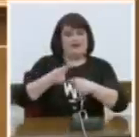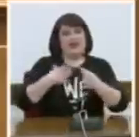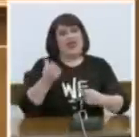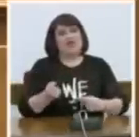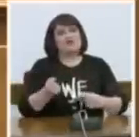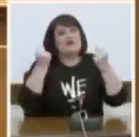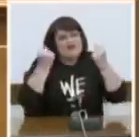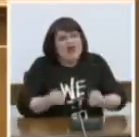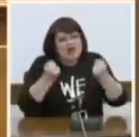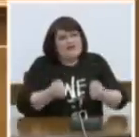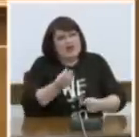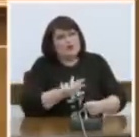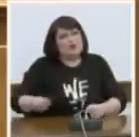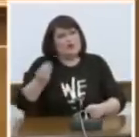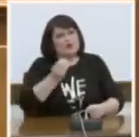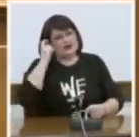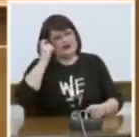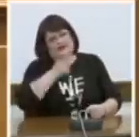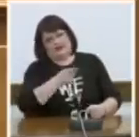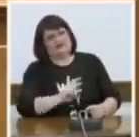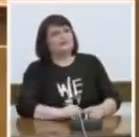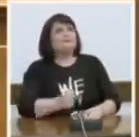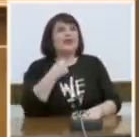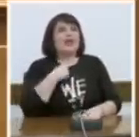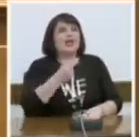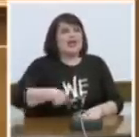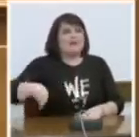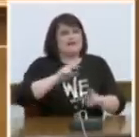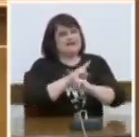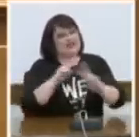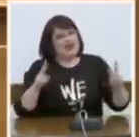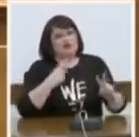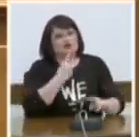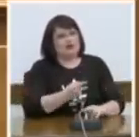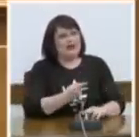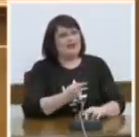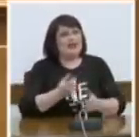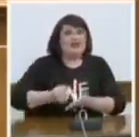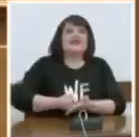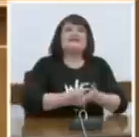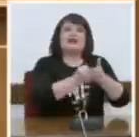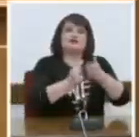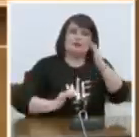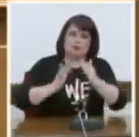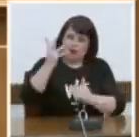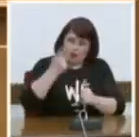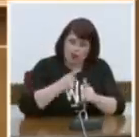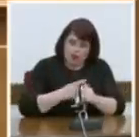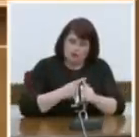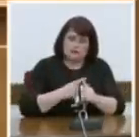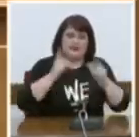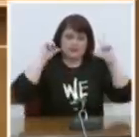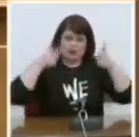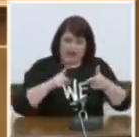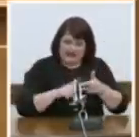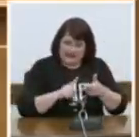κοινωνία. Θα τα λάβουμε και αυτά υπόψη μας. Εμείς λοιπόν σας το ξεκαθαρίζουμε. Θα στηρίξουμε την πρόοδο, θα στηρίξουμε τη δημοκρατία,